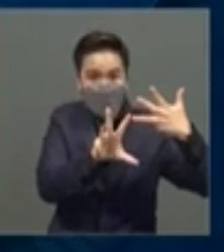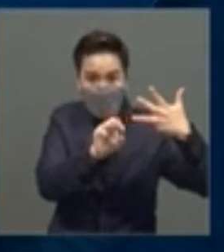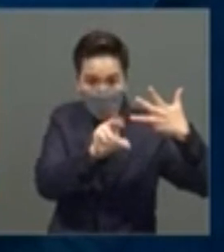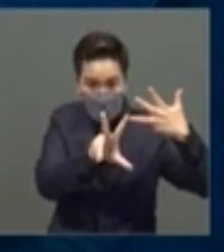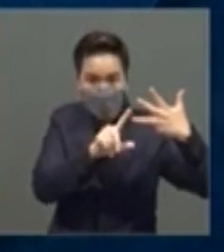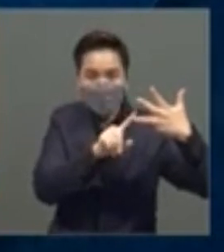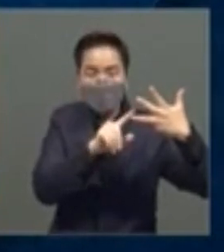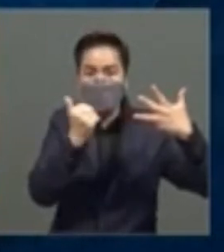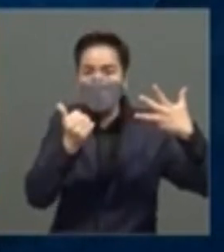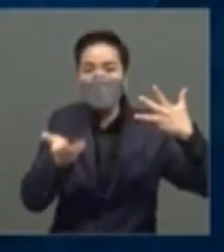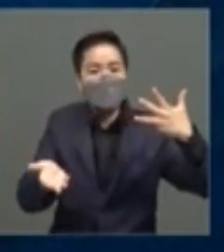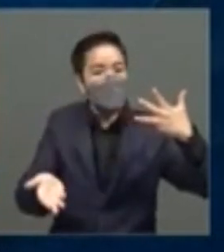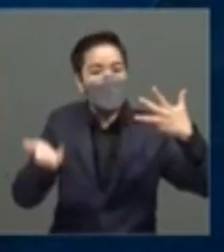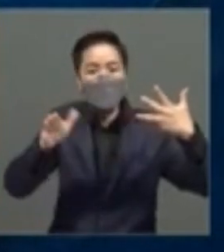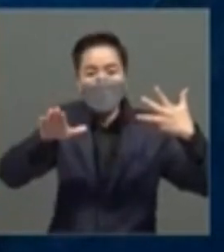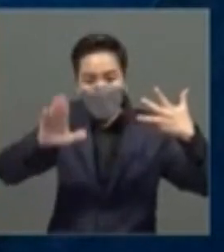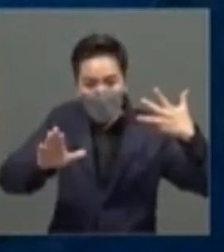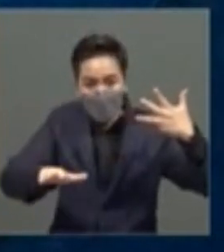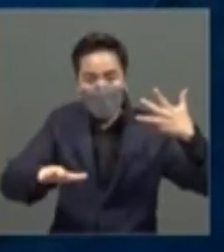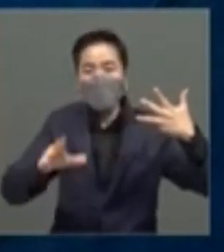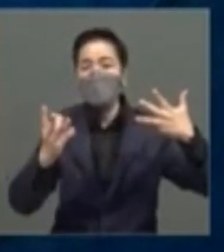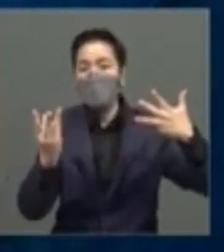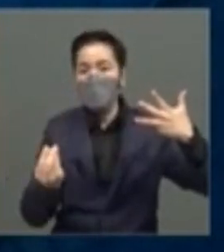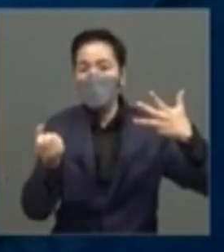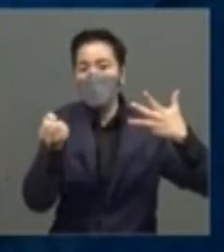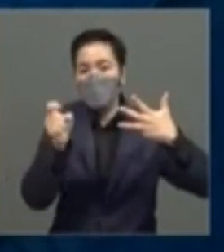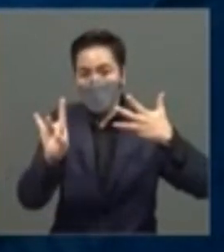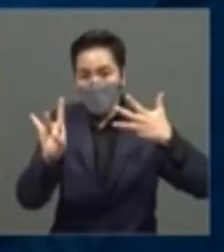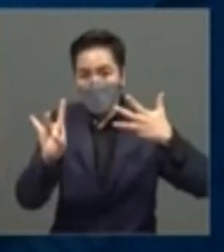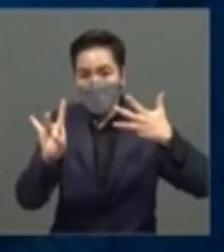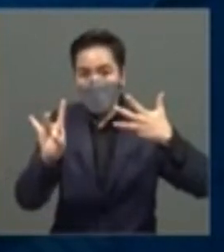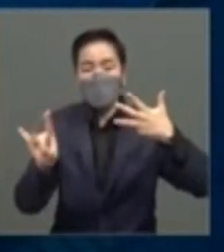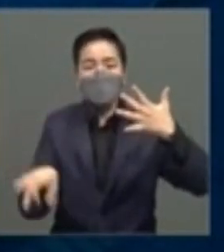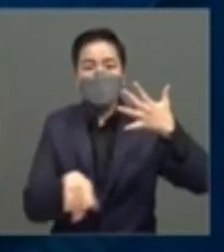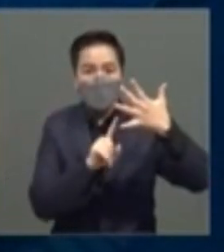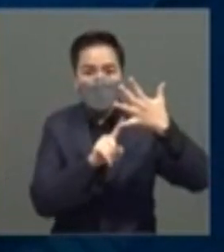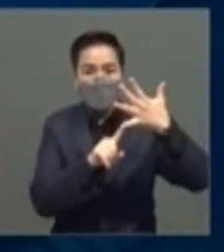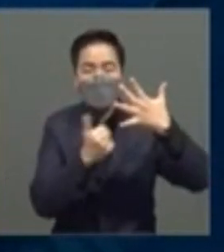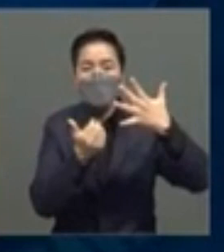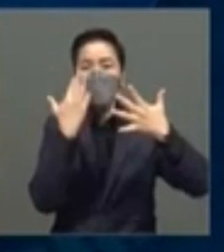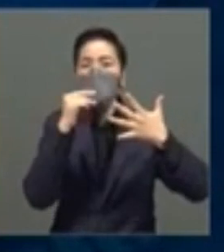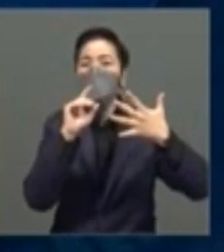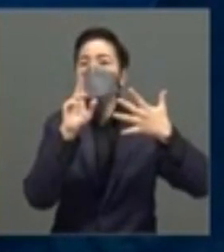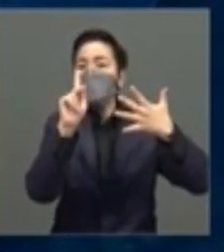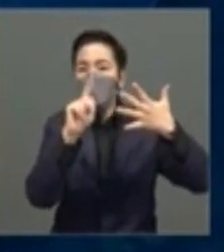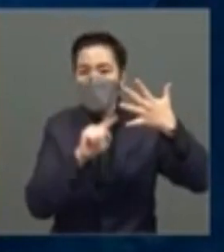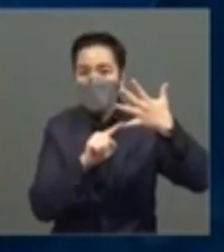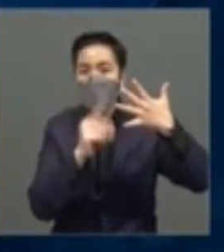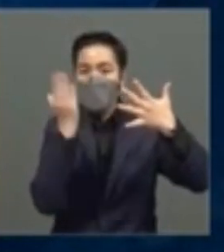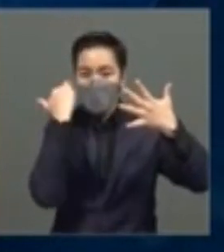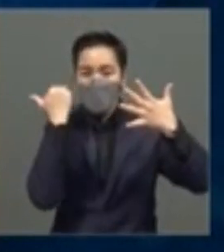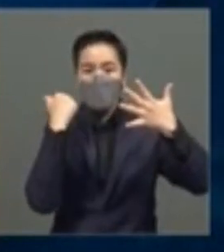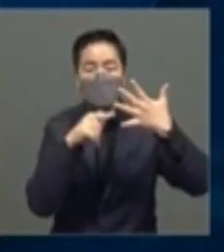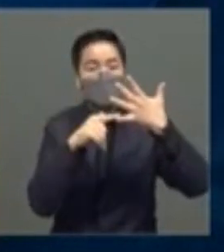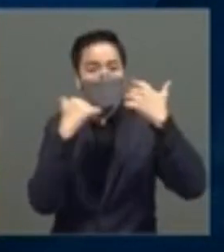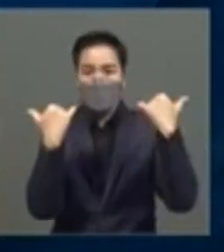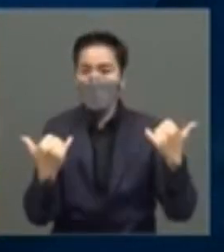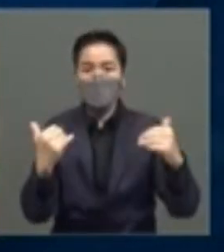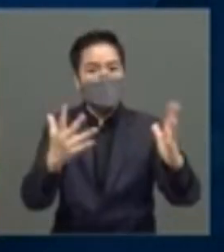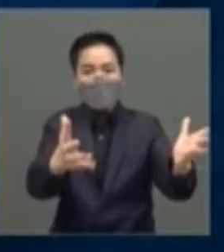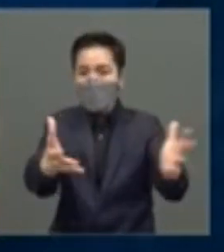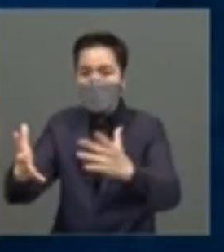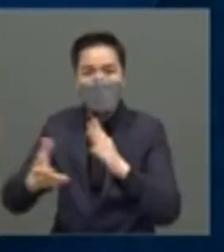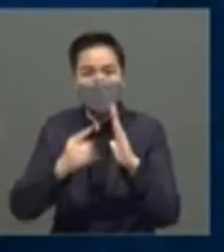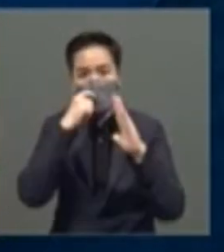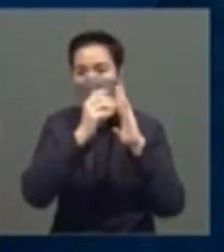จังหวัดวันนี้มีการปรับลดลงค่ะเหลือ18จังหวัดและพื้นที่เฝ้าระวังสีเขียวนะคะตอนนี้ยังไม่มี